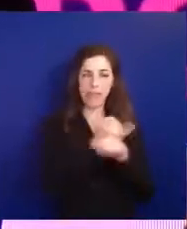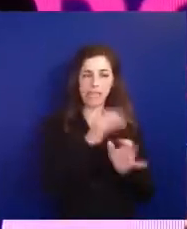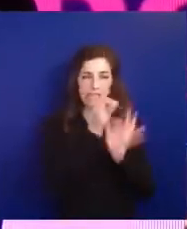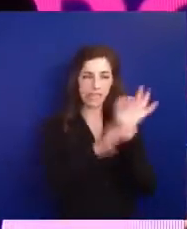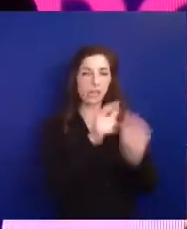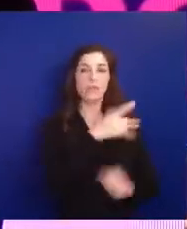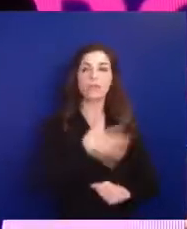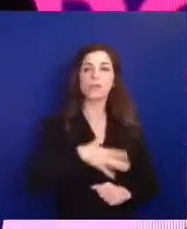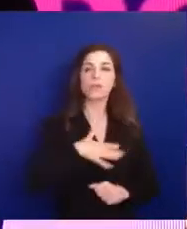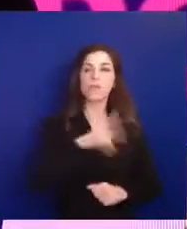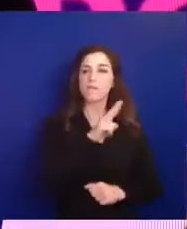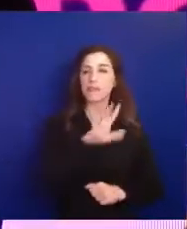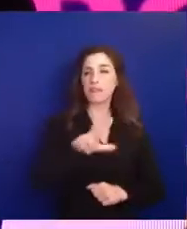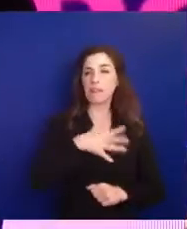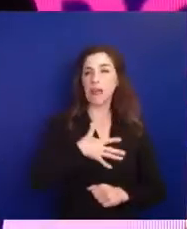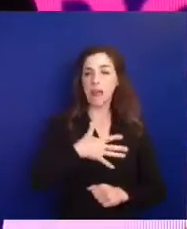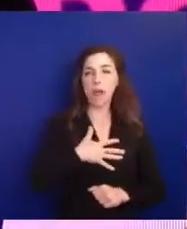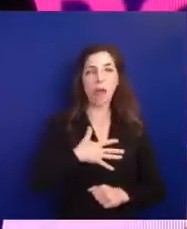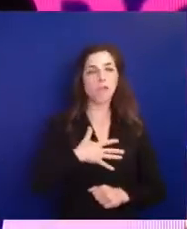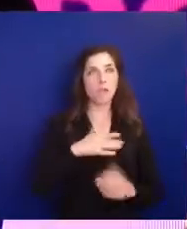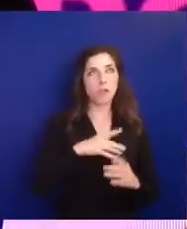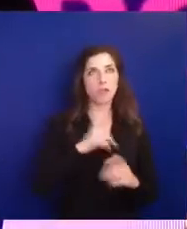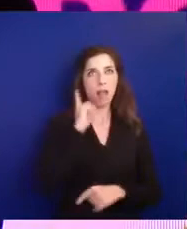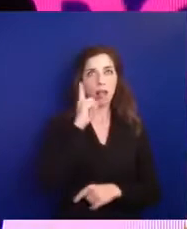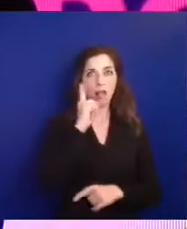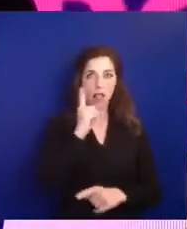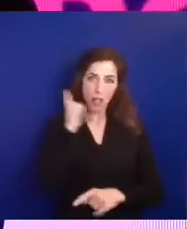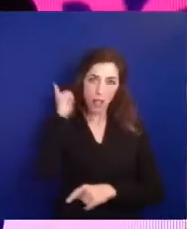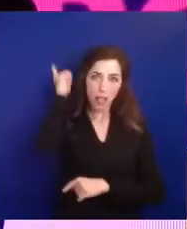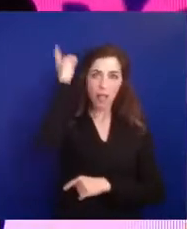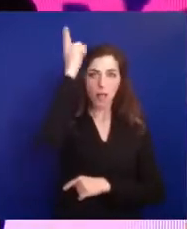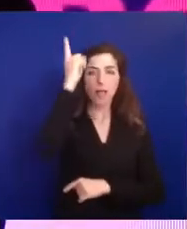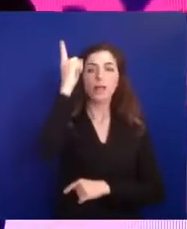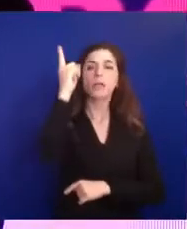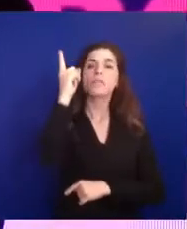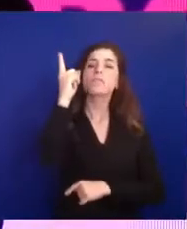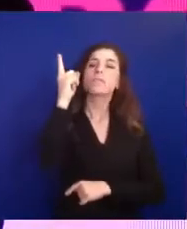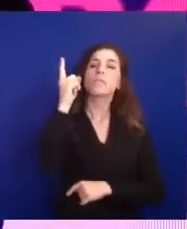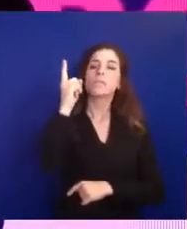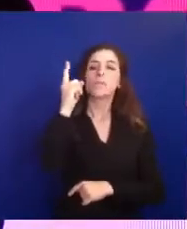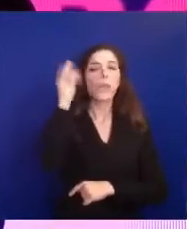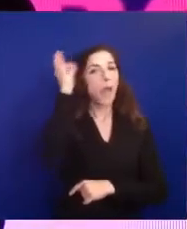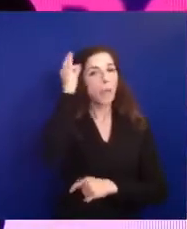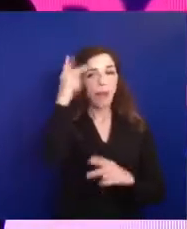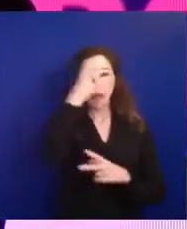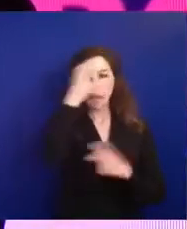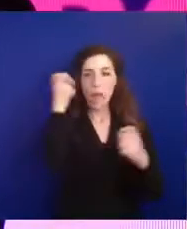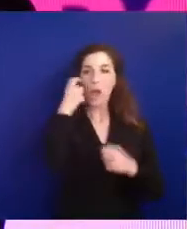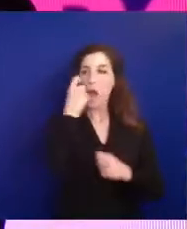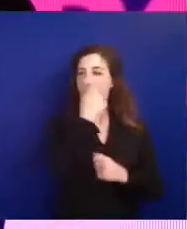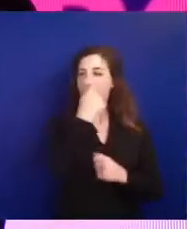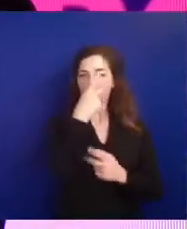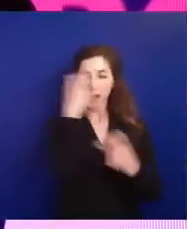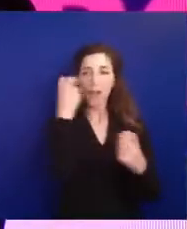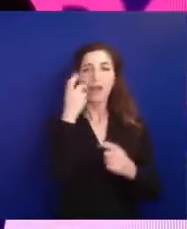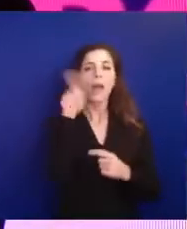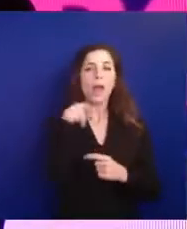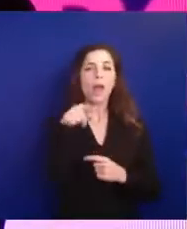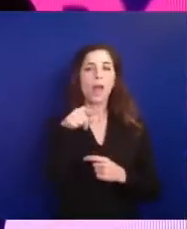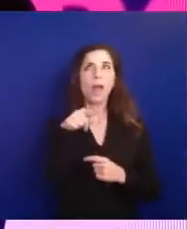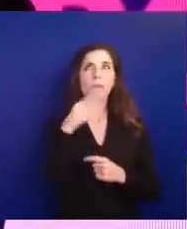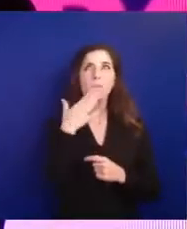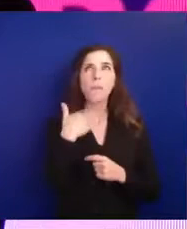alto ai capelli neri anche gli occhi li a neri ea una piccola cicatrice sulla guancia credo sia la guancia